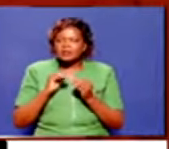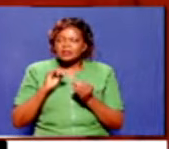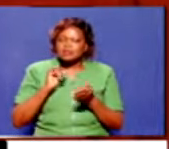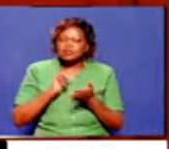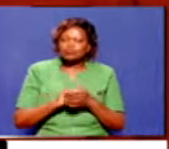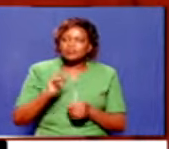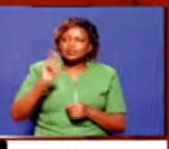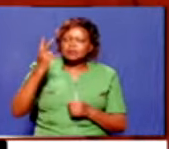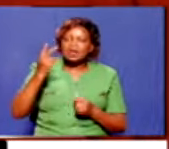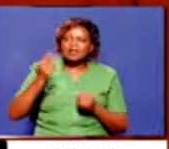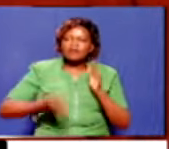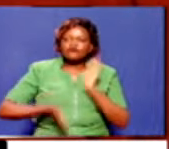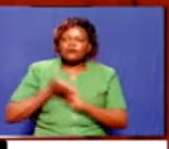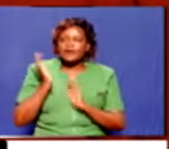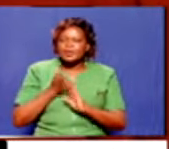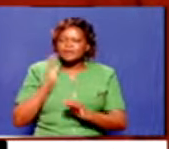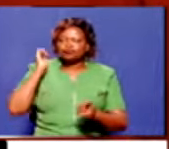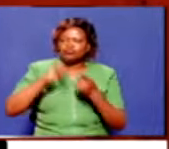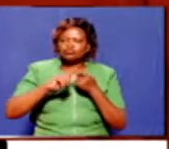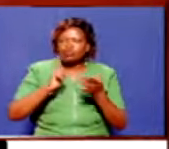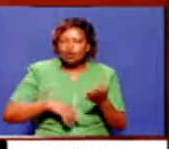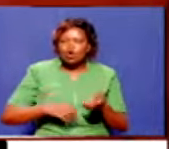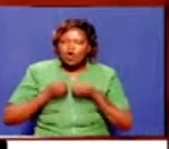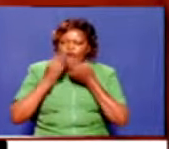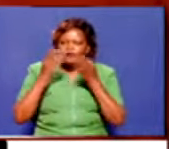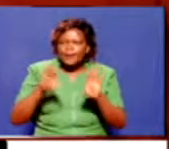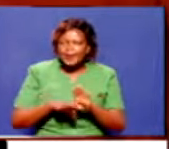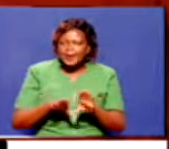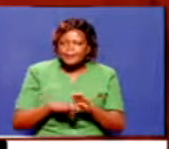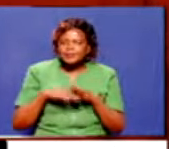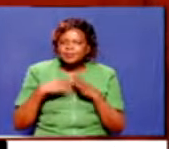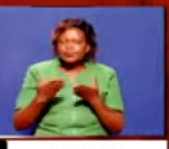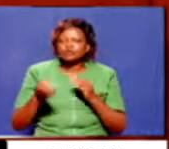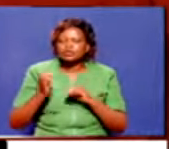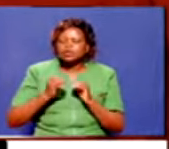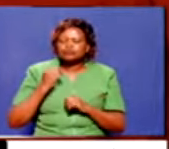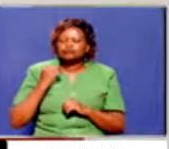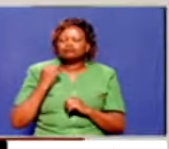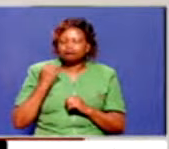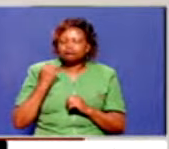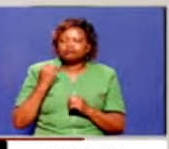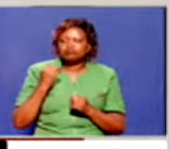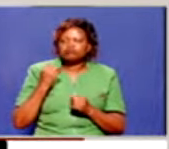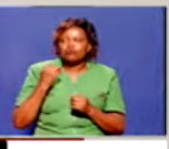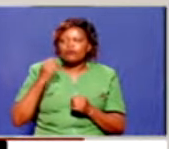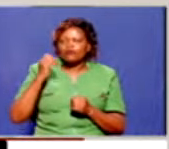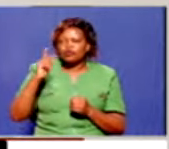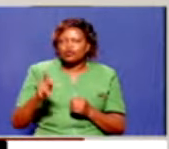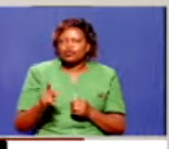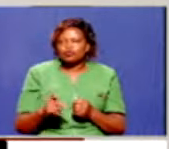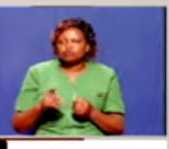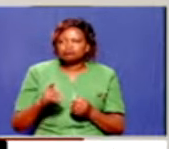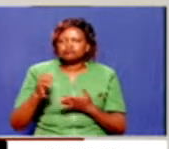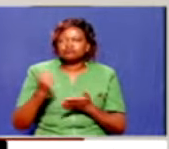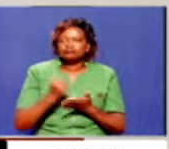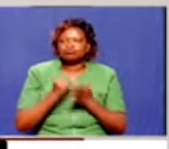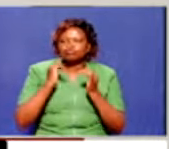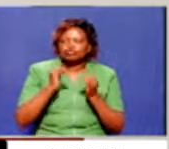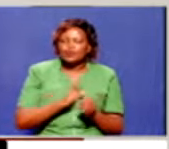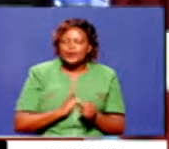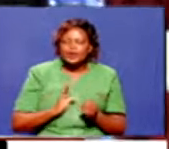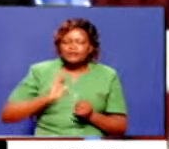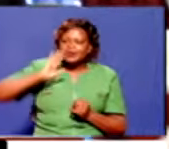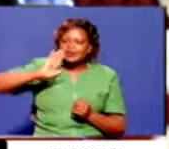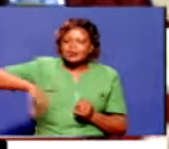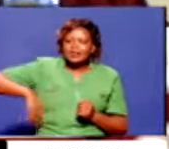dharura kilinuia kuwafahamisha wanachama kuhusu hali ya uchaguzi ujao wa kamati ya NOC. Uteuzi wa bodi mpya umecheleweshwa